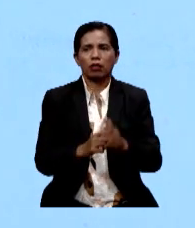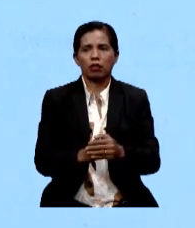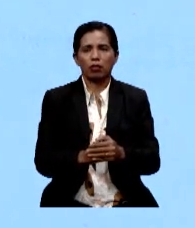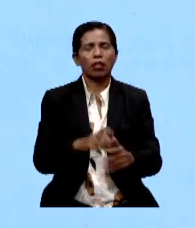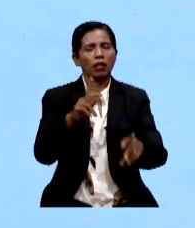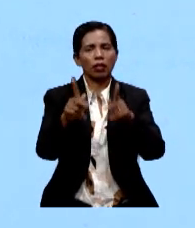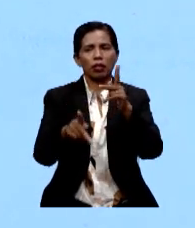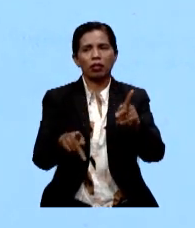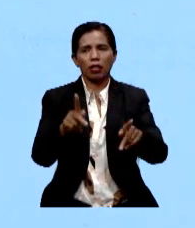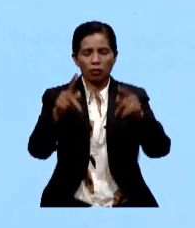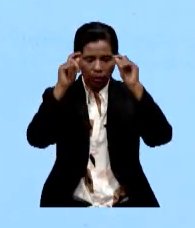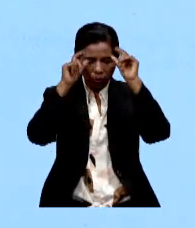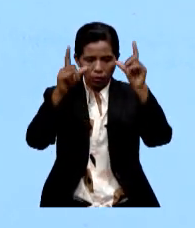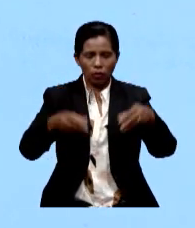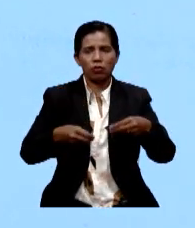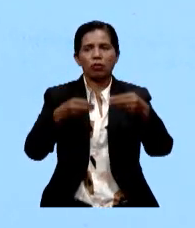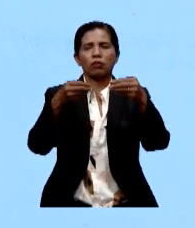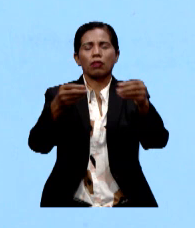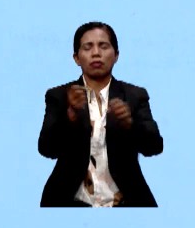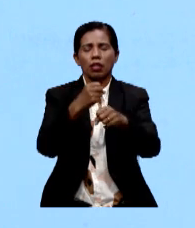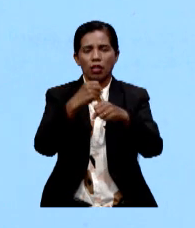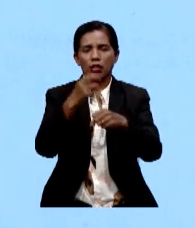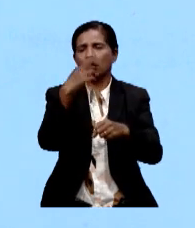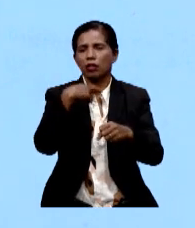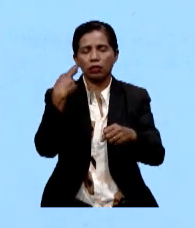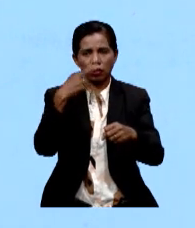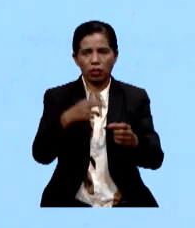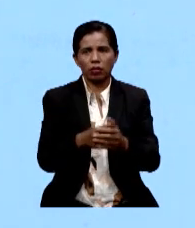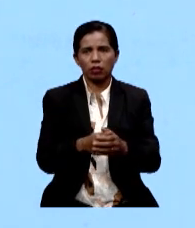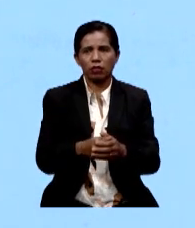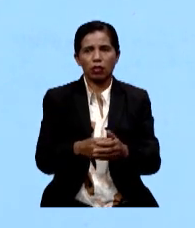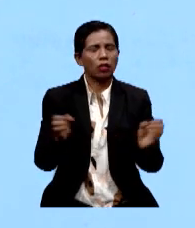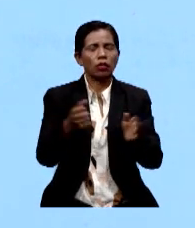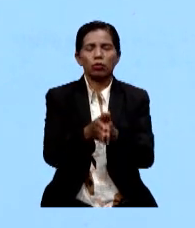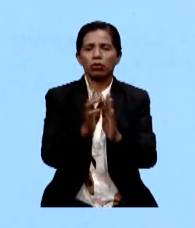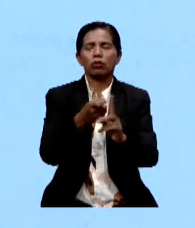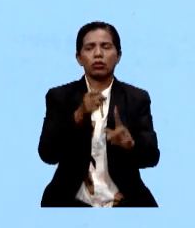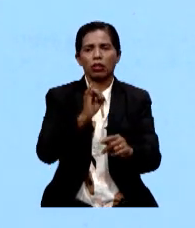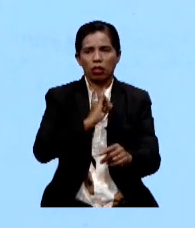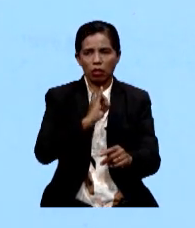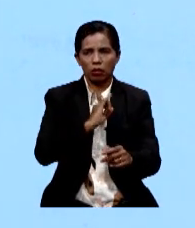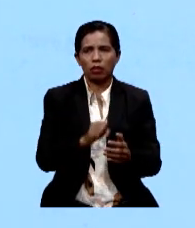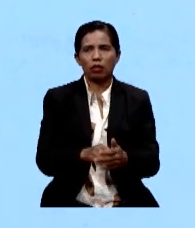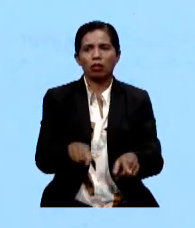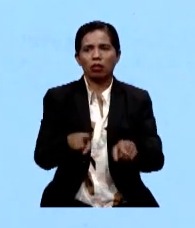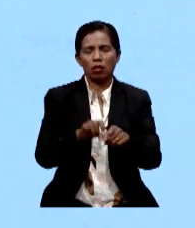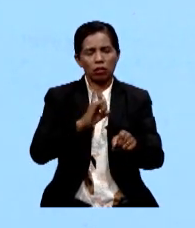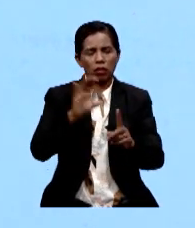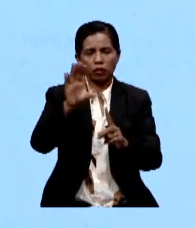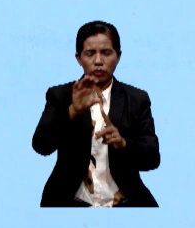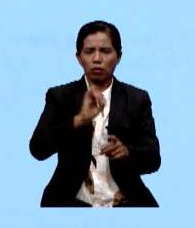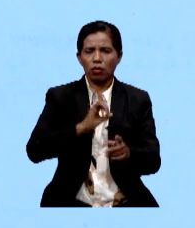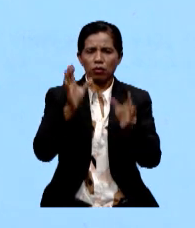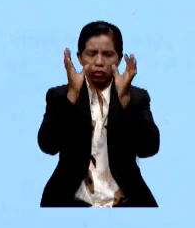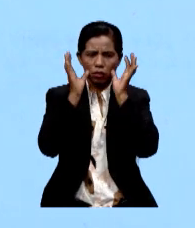hotu. Mesti timor ama fo fale ulu ka ulu restorante. Ada pesan lagi kunci mintu siau. Ide ni makan udah saya suka makan teristi.